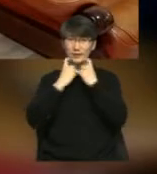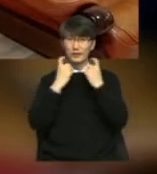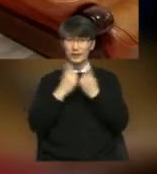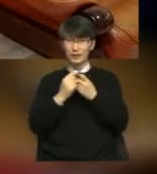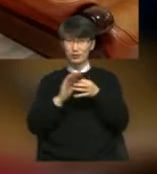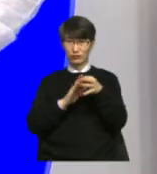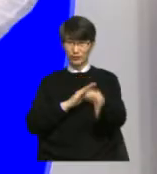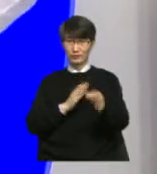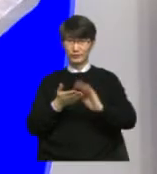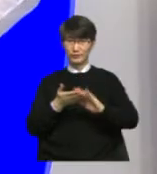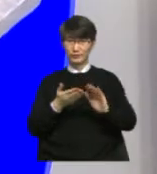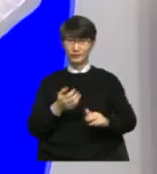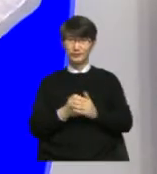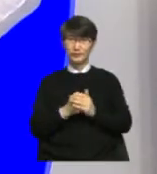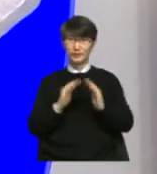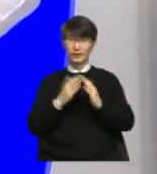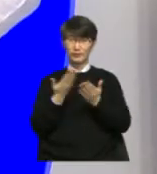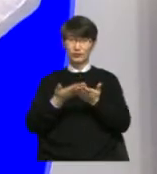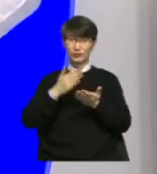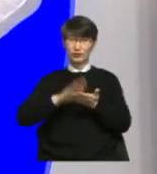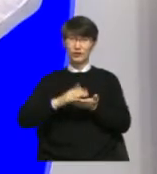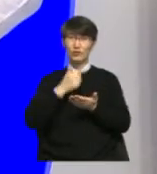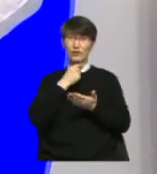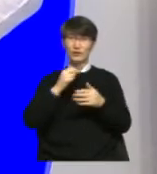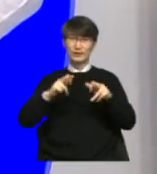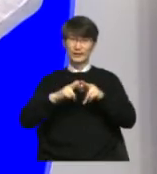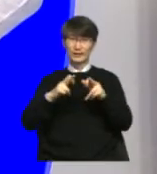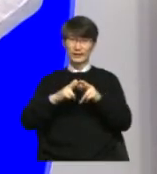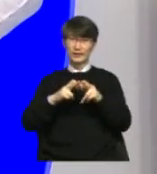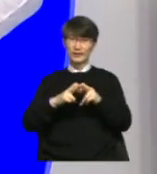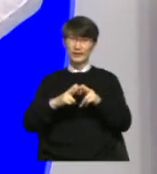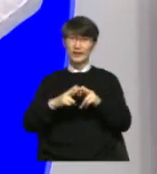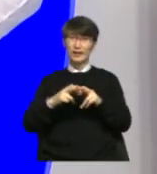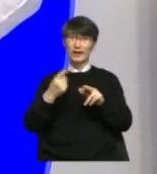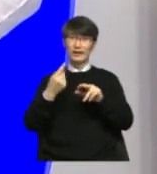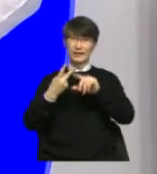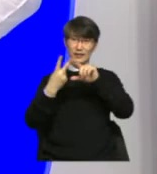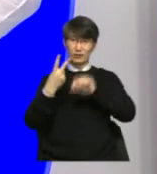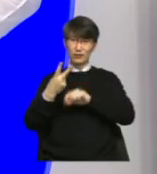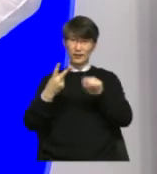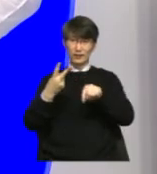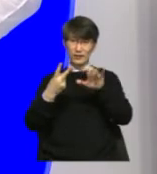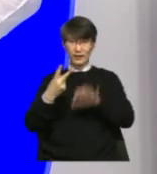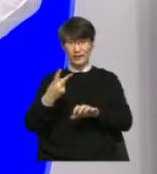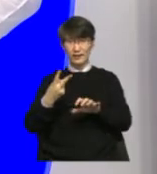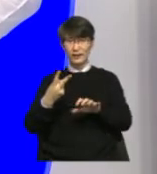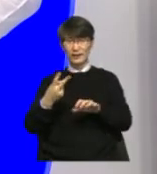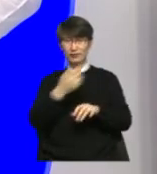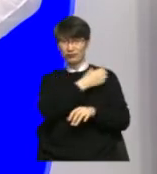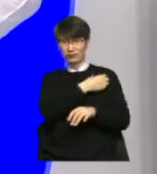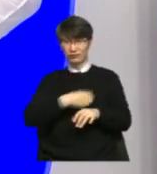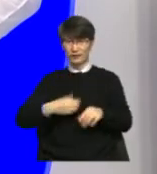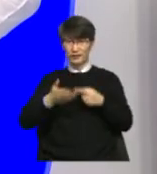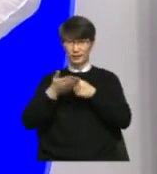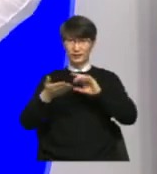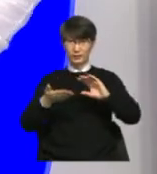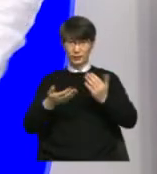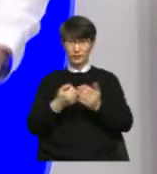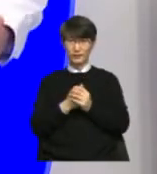부담입니다. 집수리를 희망하는 장애 가구는 다음 달 28일까지 가까운 동주민센터에 신청하면 됩니다.